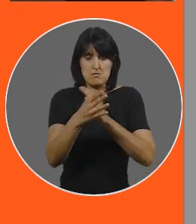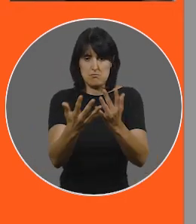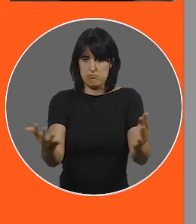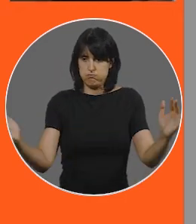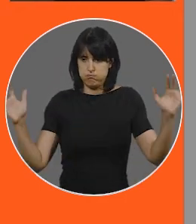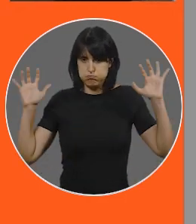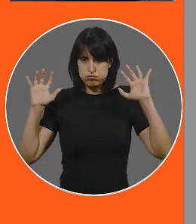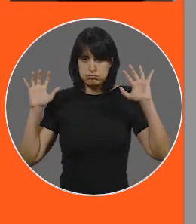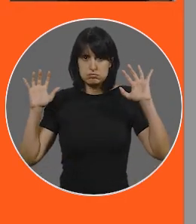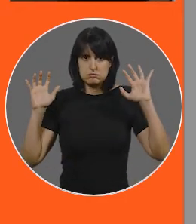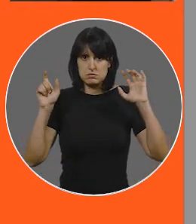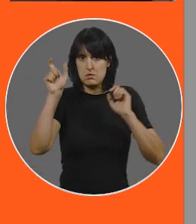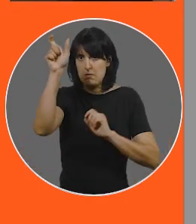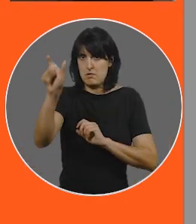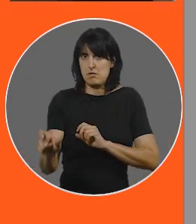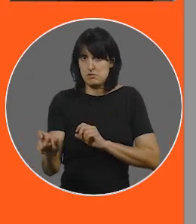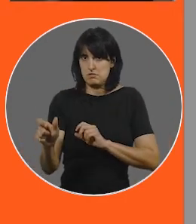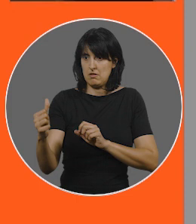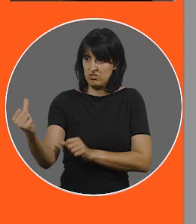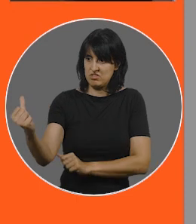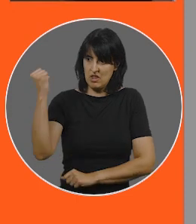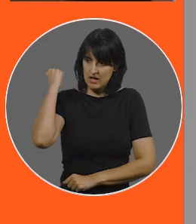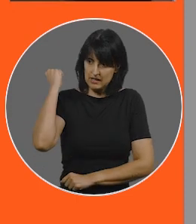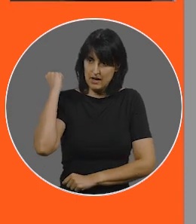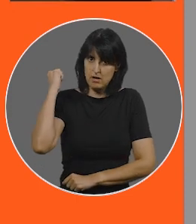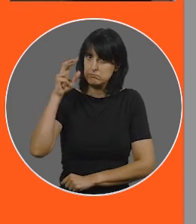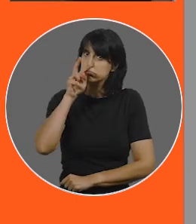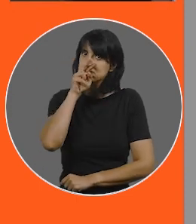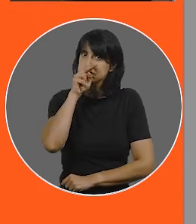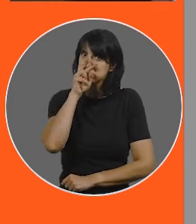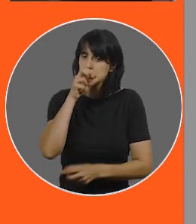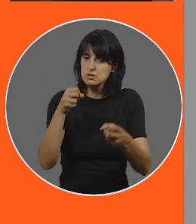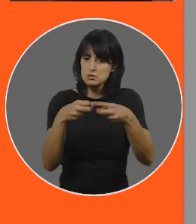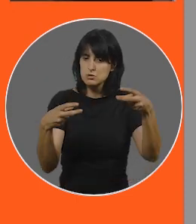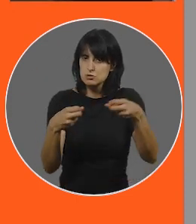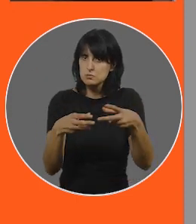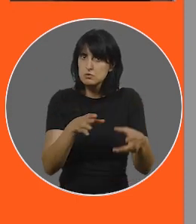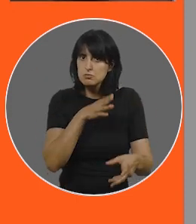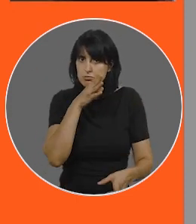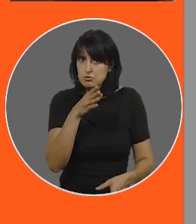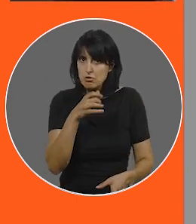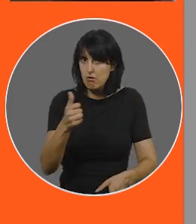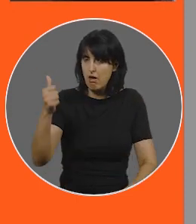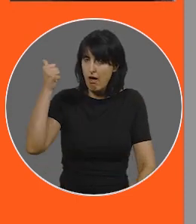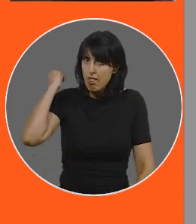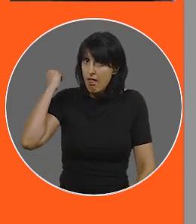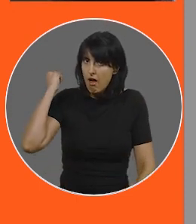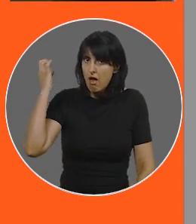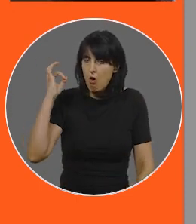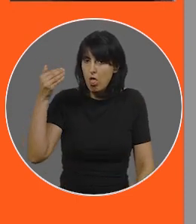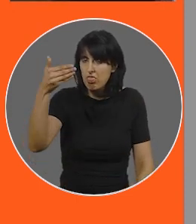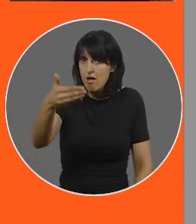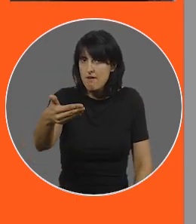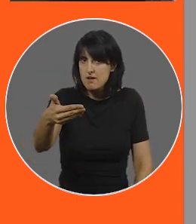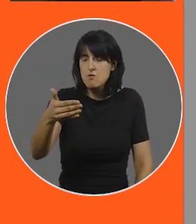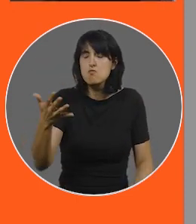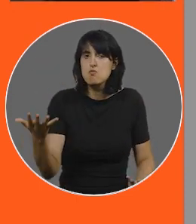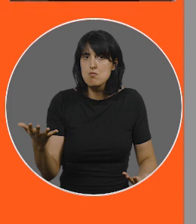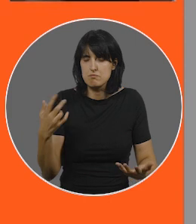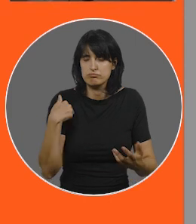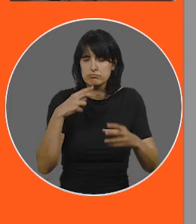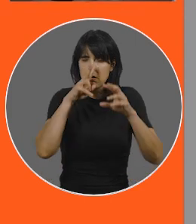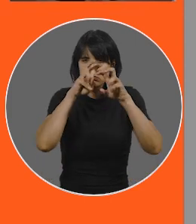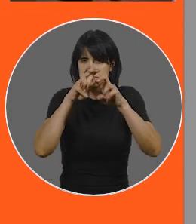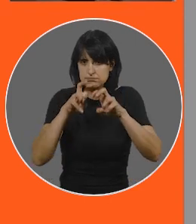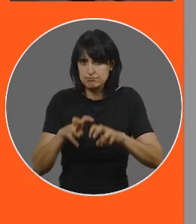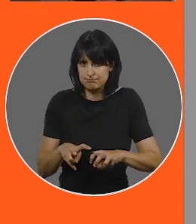de 360 i tens el personatge que et parla al darrere. On posem el subtítol? El posem al darrere? El posem a tres llocs? Bé, vam estar